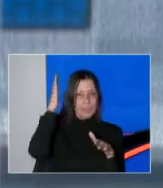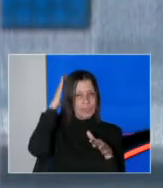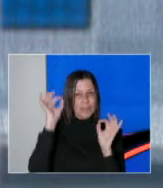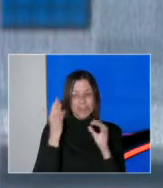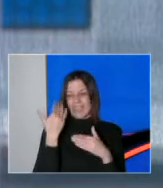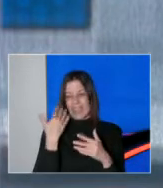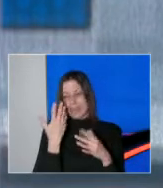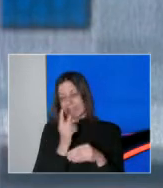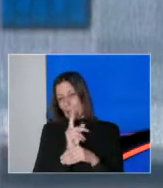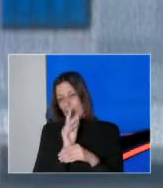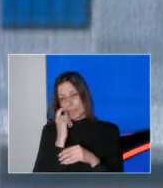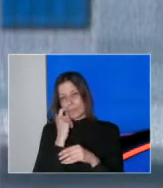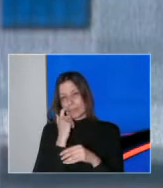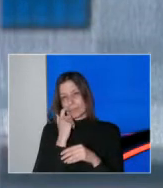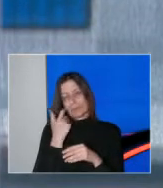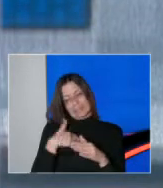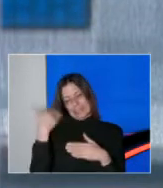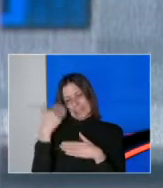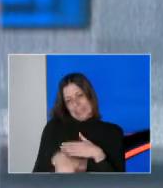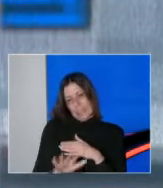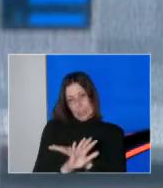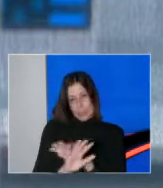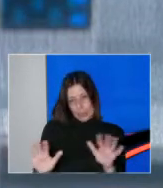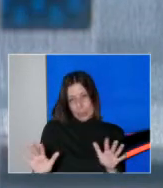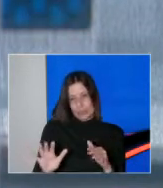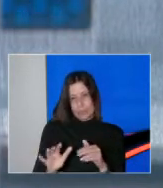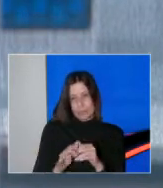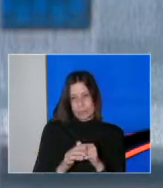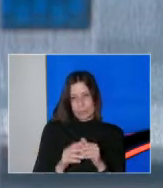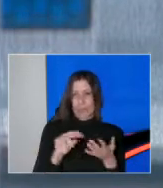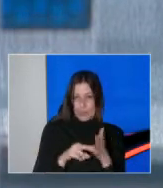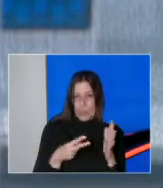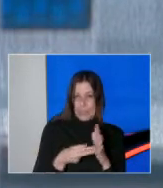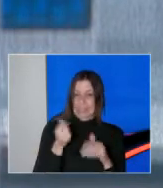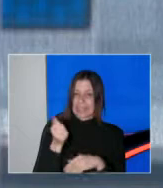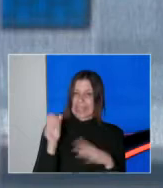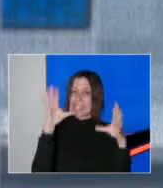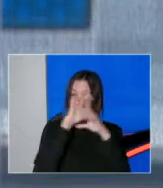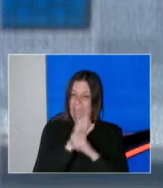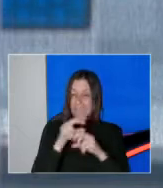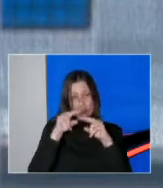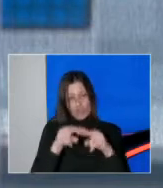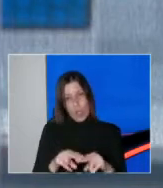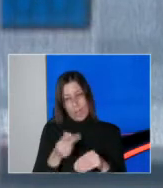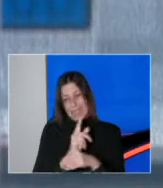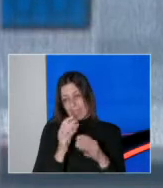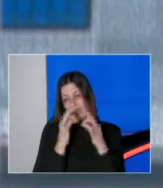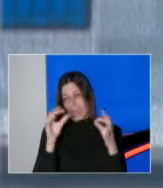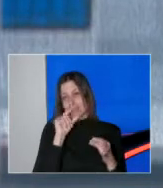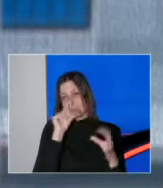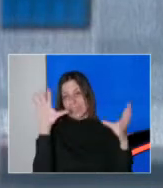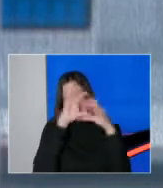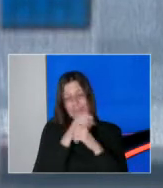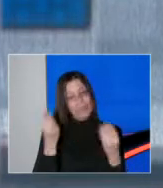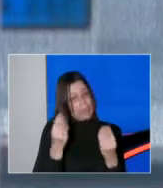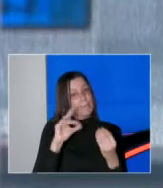ממש לפני כמה דקות. אנחנו סיימנו את תוכניתנו כנסת הערב, אבל יישארו איתנו, מיד מתחילים ציוצי ערב,